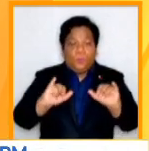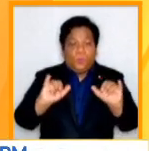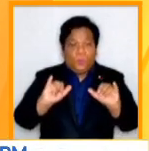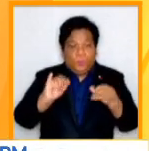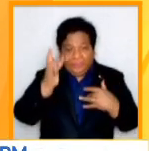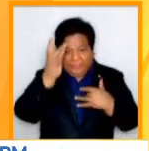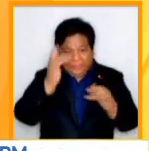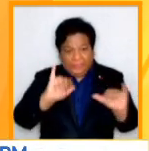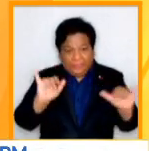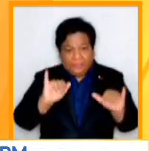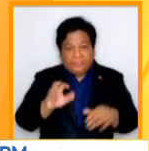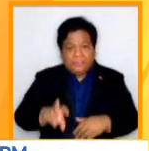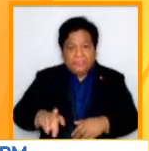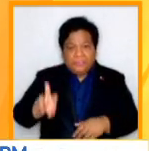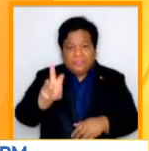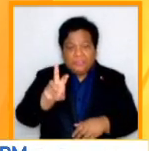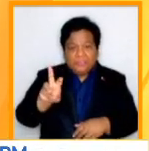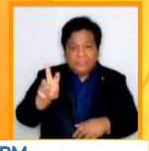63,637.